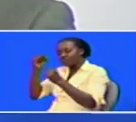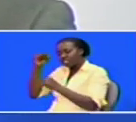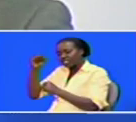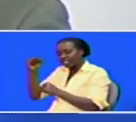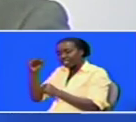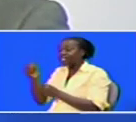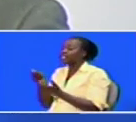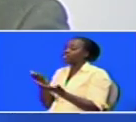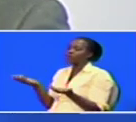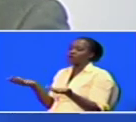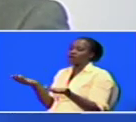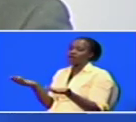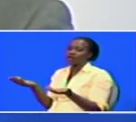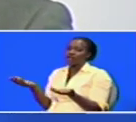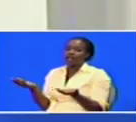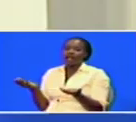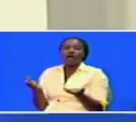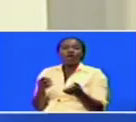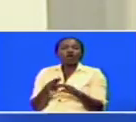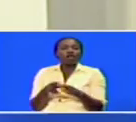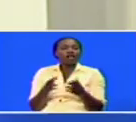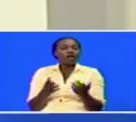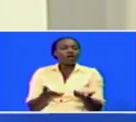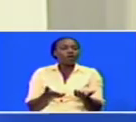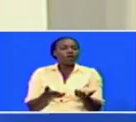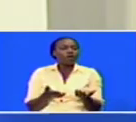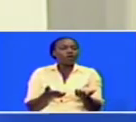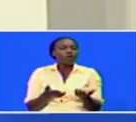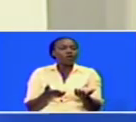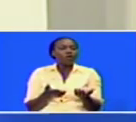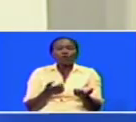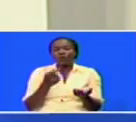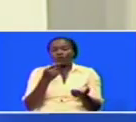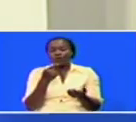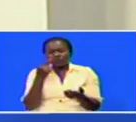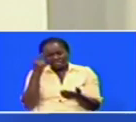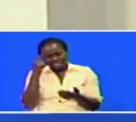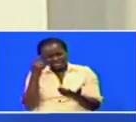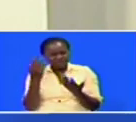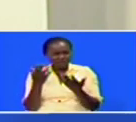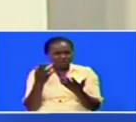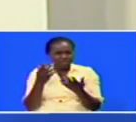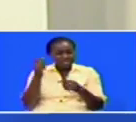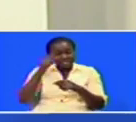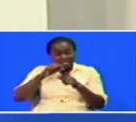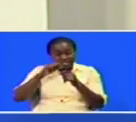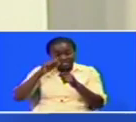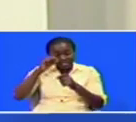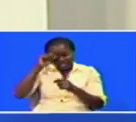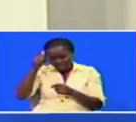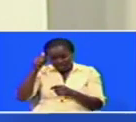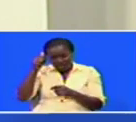ndio tulipo. Na kuhusiana na jinsi ambavyo wale ambao wanajiita consultants zaidi ya 300 wamejiondoa